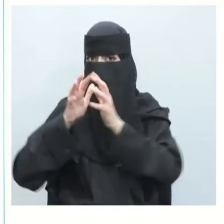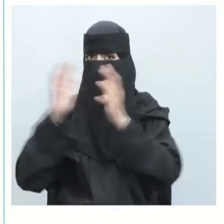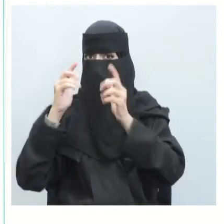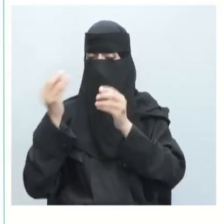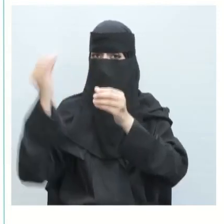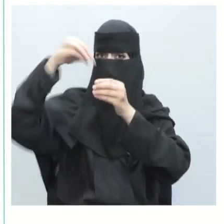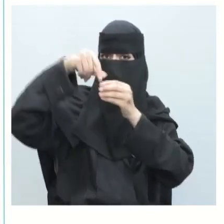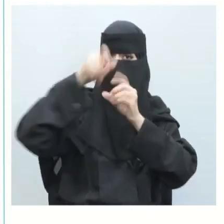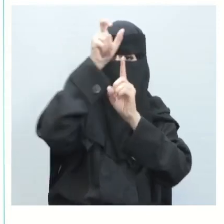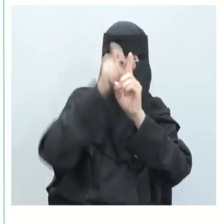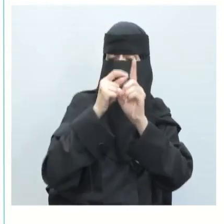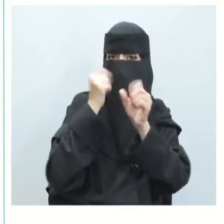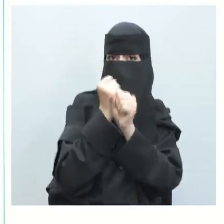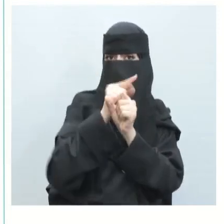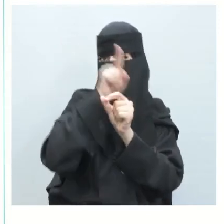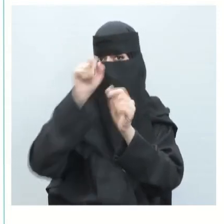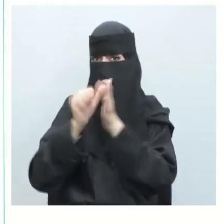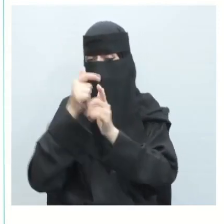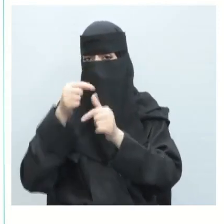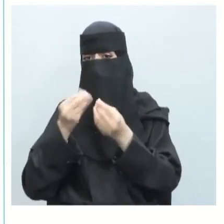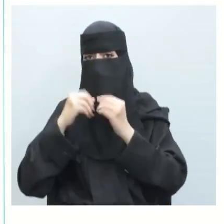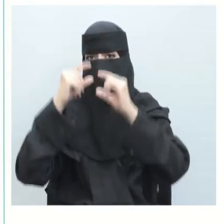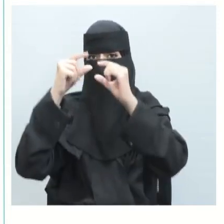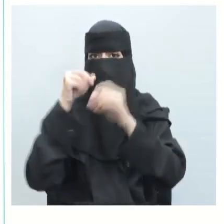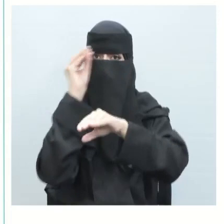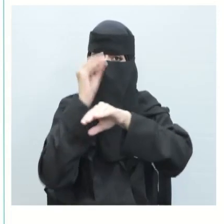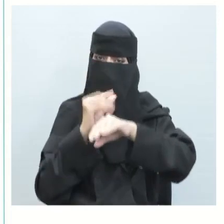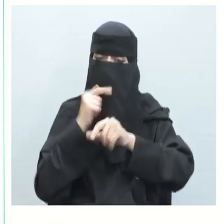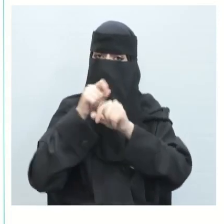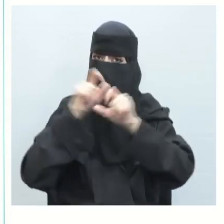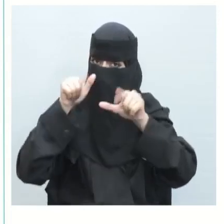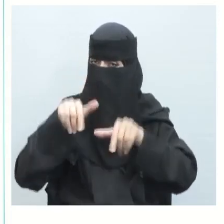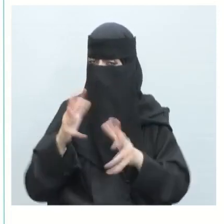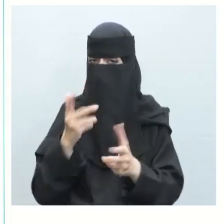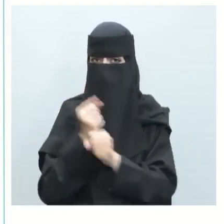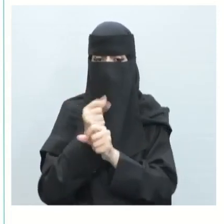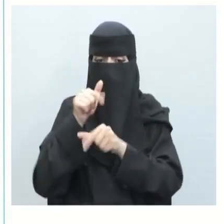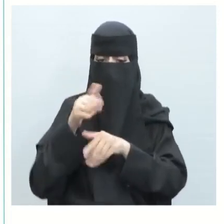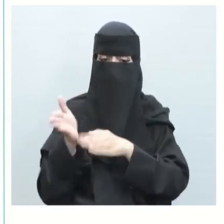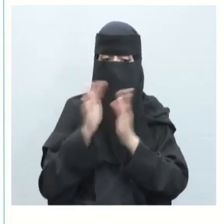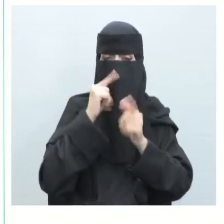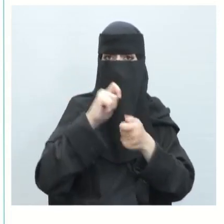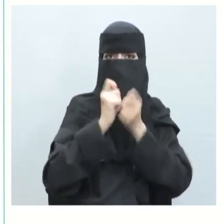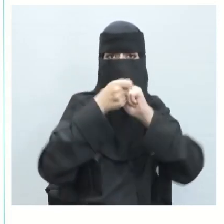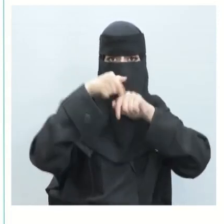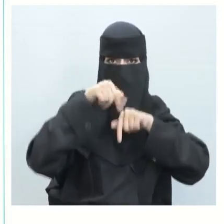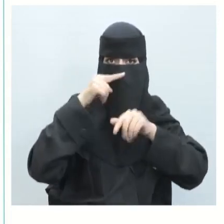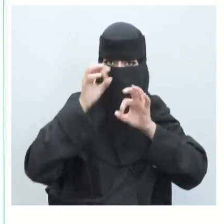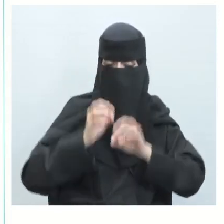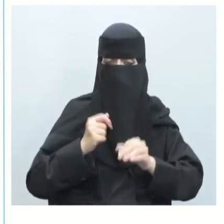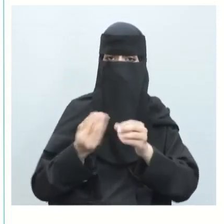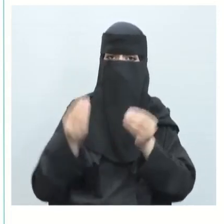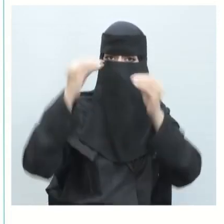موظف جديد تقول تقدم له دليل يحتوي على تنظيم العمل بما فيها الهيكل التنظيمي ذكرنا في حال التغير في